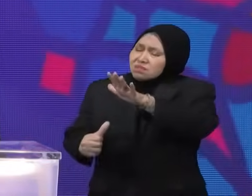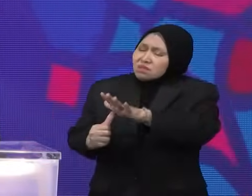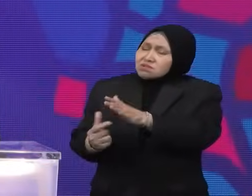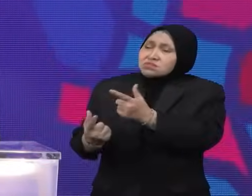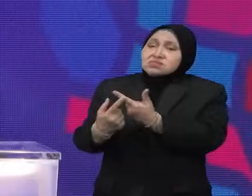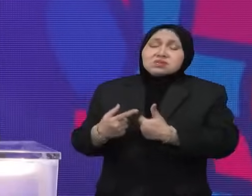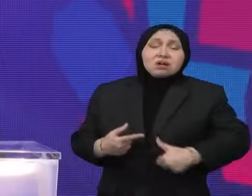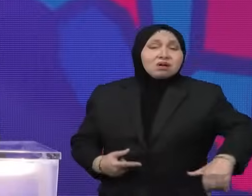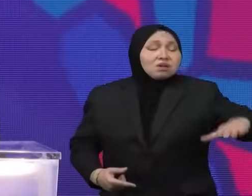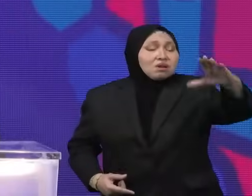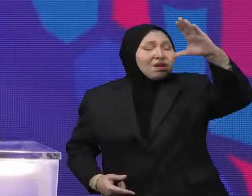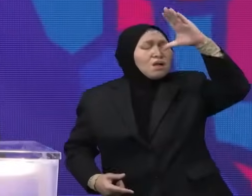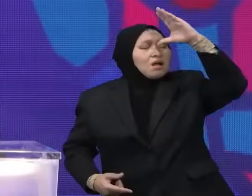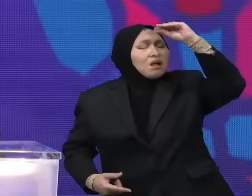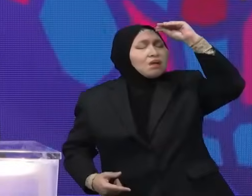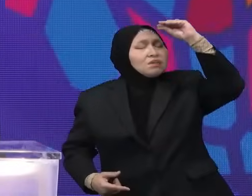الرجال